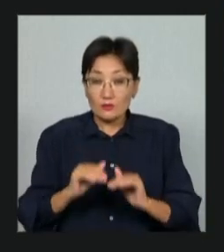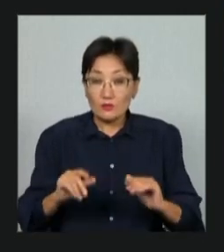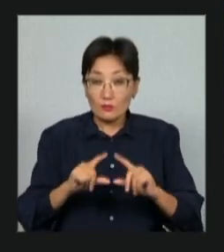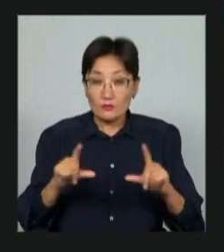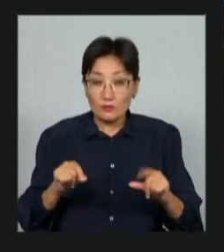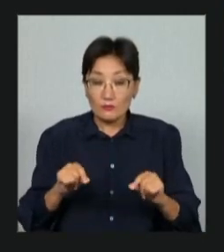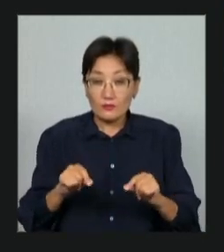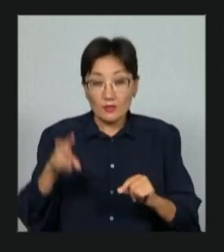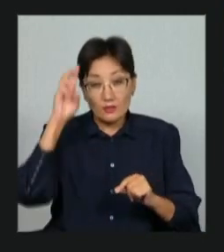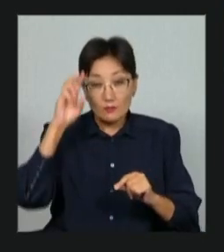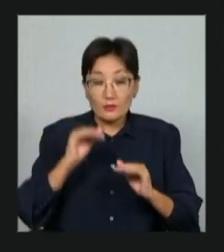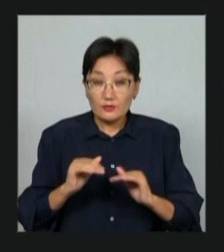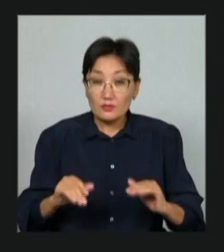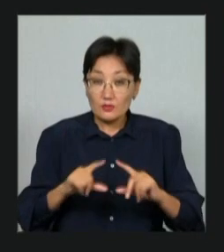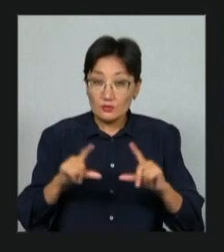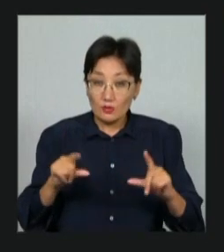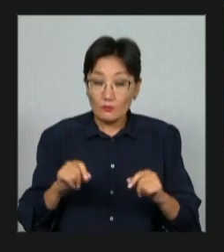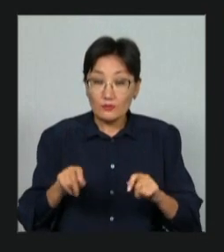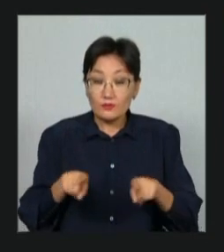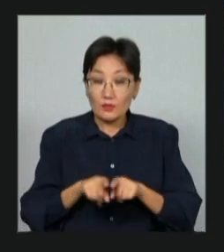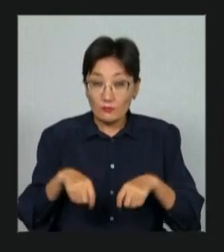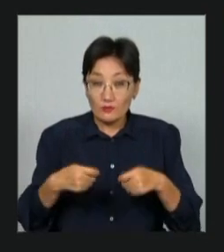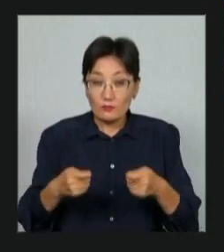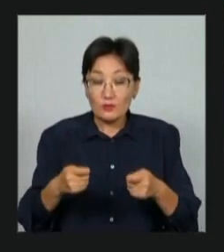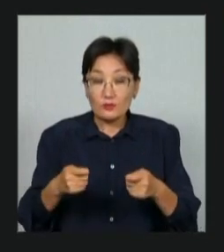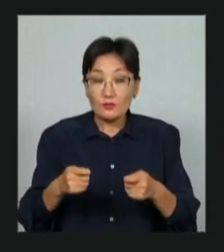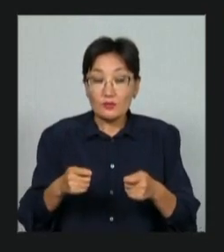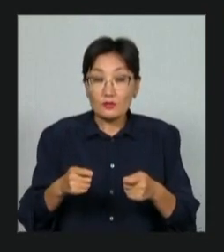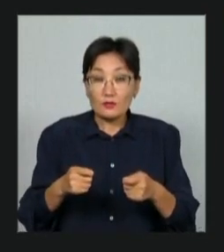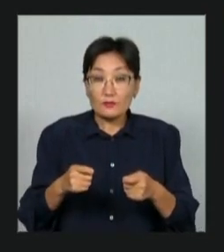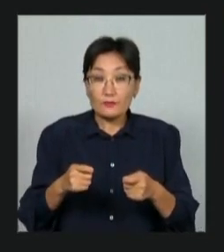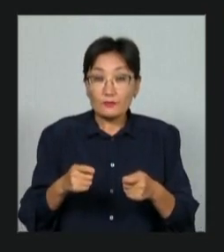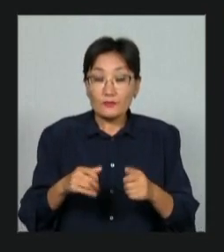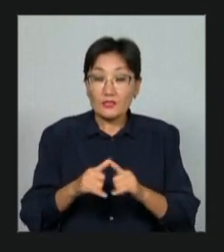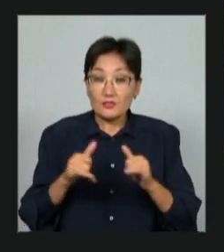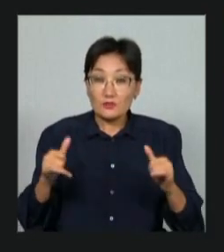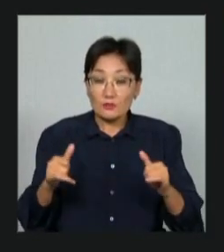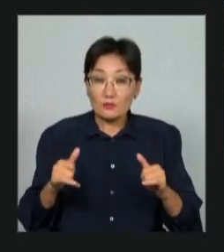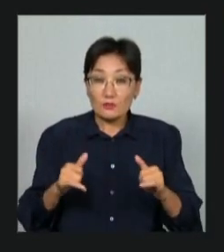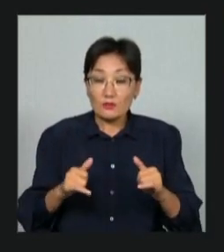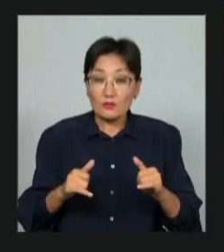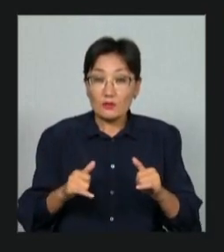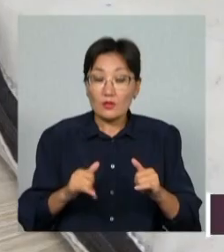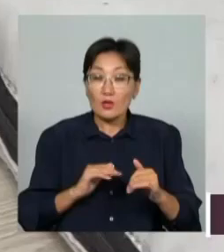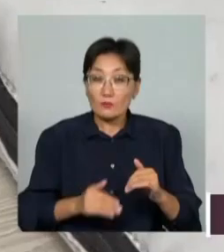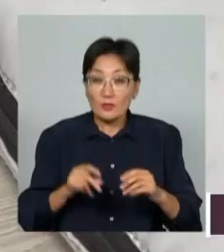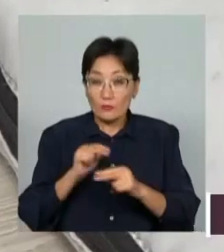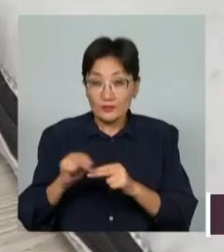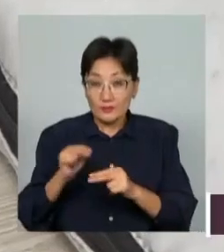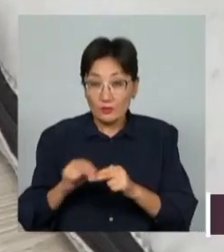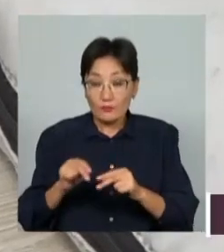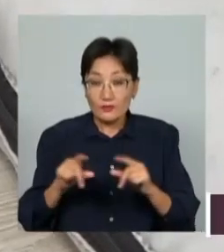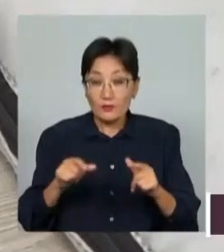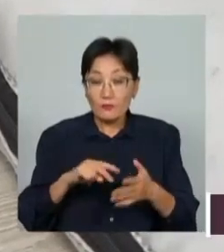с государственными детскими садами и дает возможность, значит, развиваться частному сектору образования. В этом году в школах